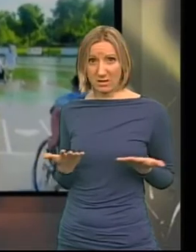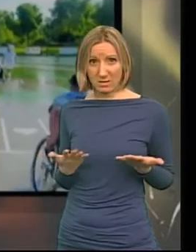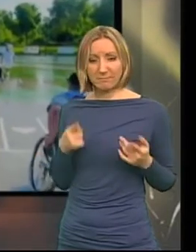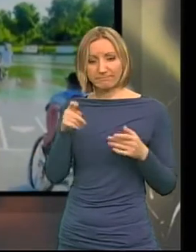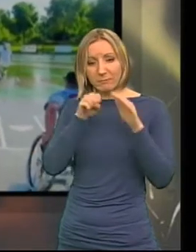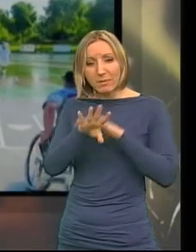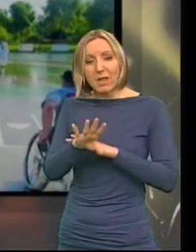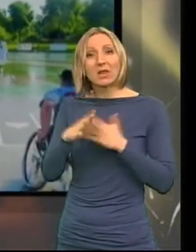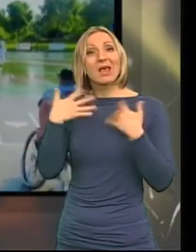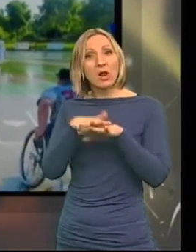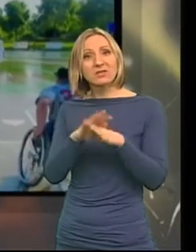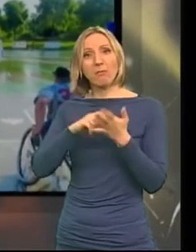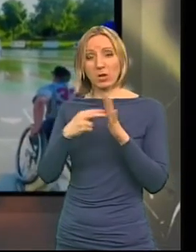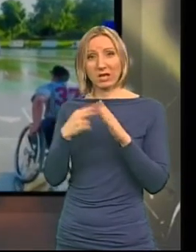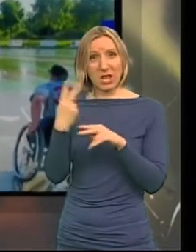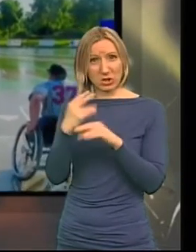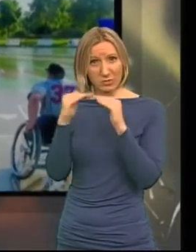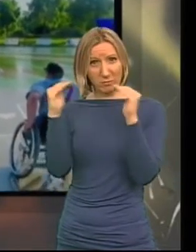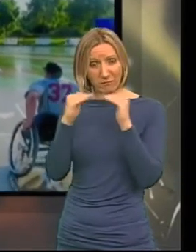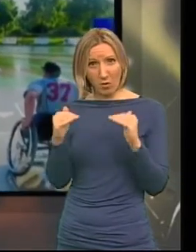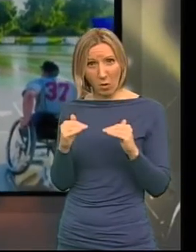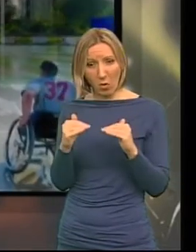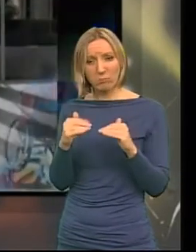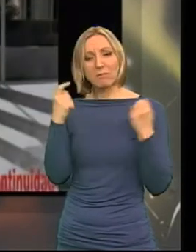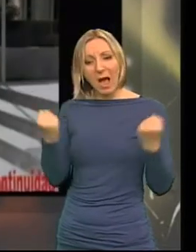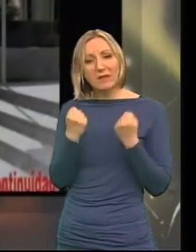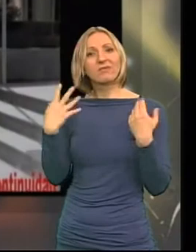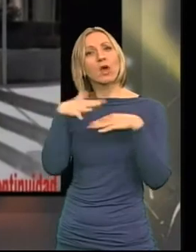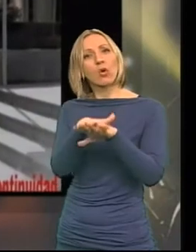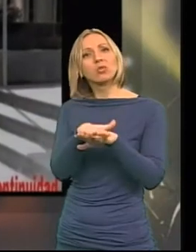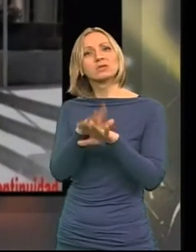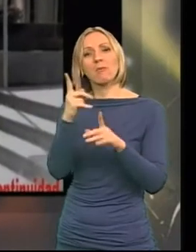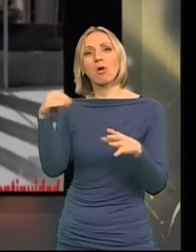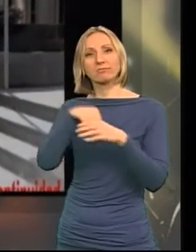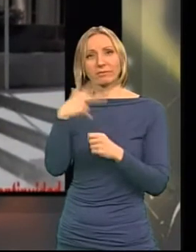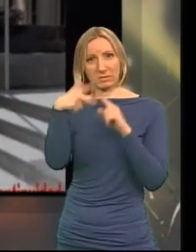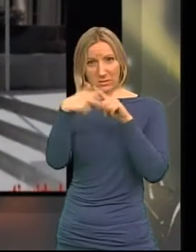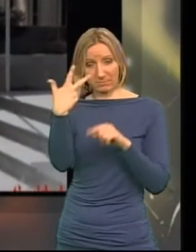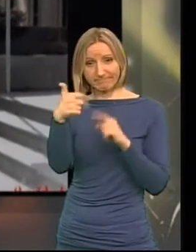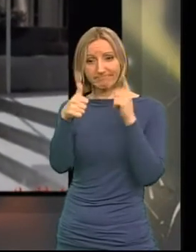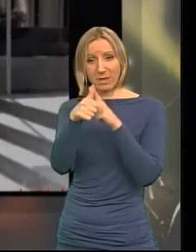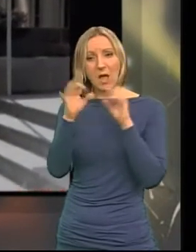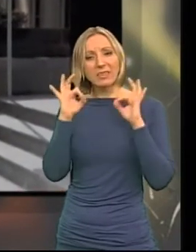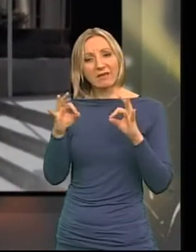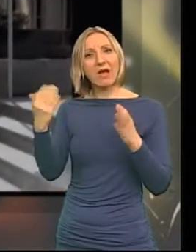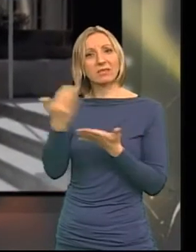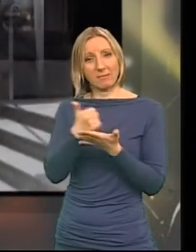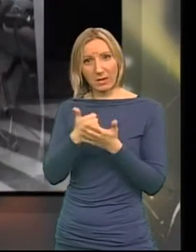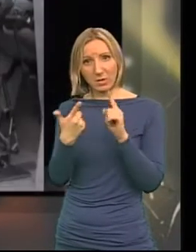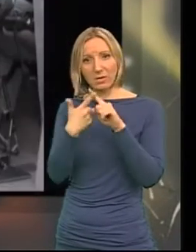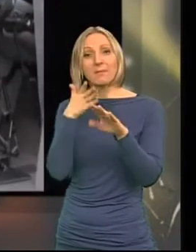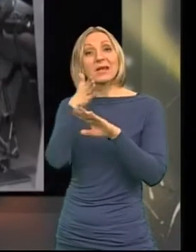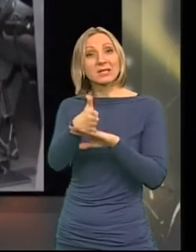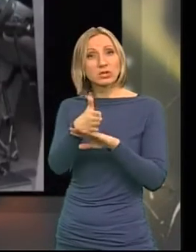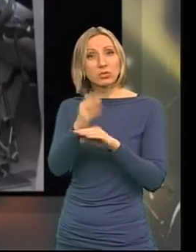primjen inkluzivnih politika na nacionalnom nivou. Aktivna inkluzija bi trebalo da obuhvati tri stuba: adekvatne prihode, pristup tržištu